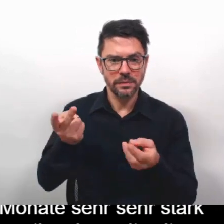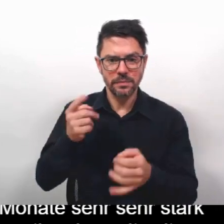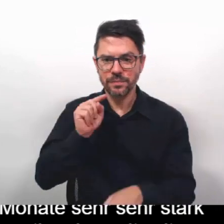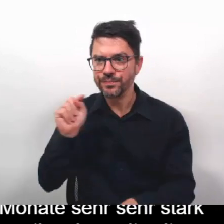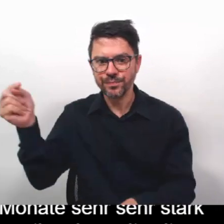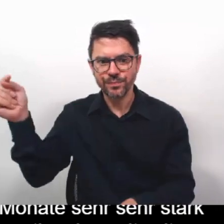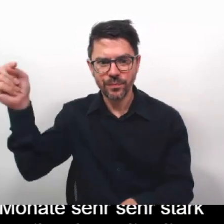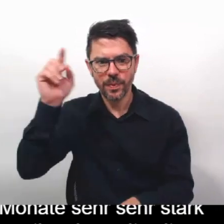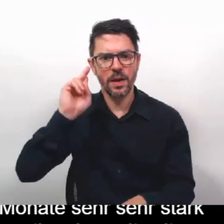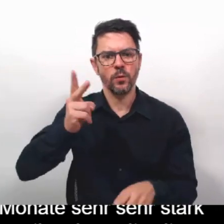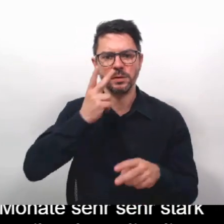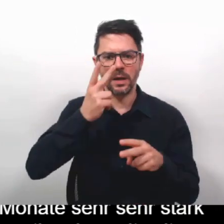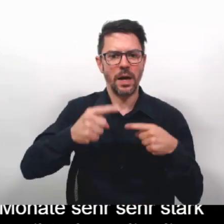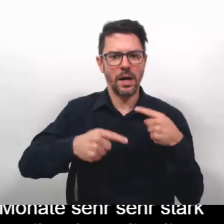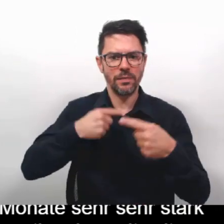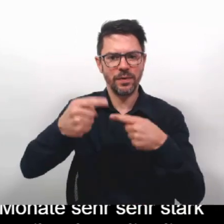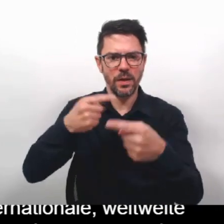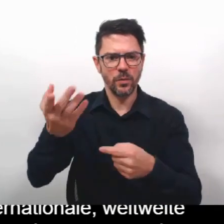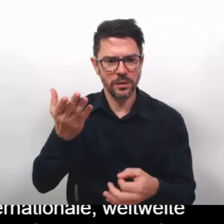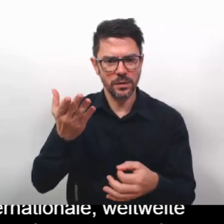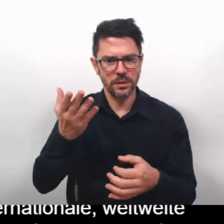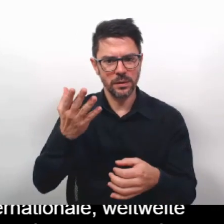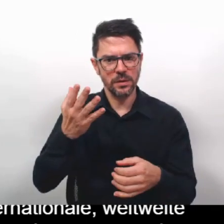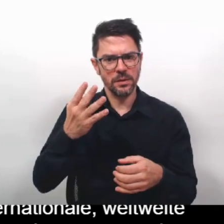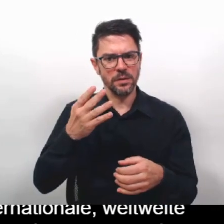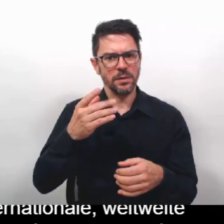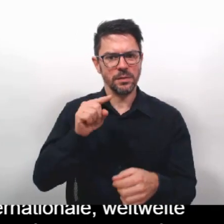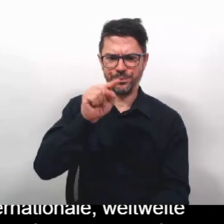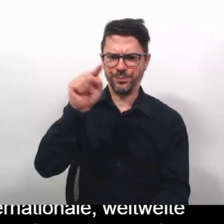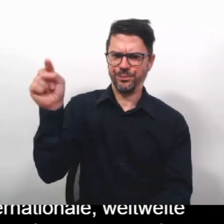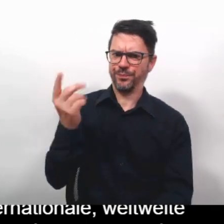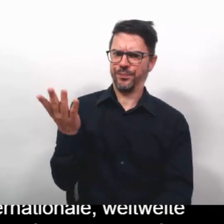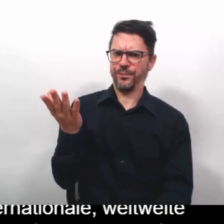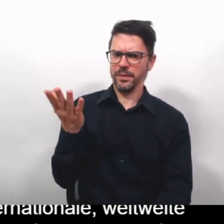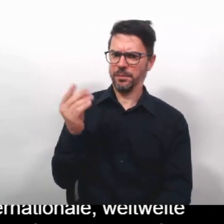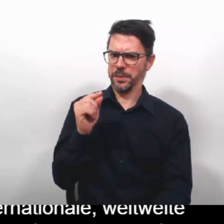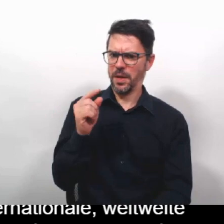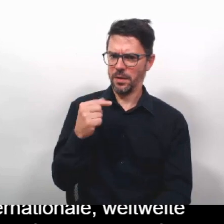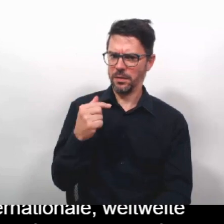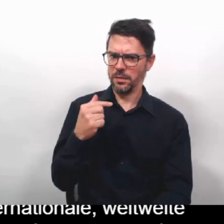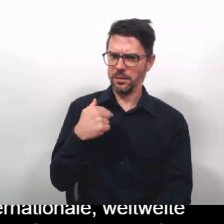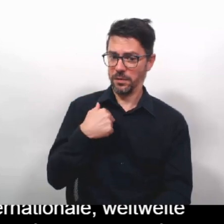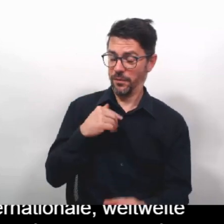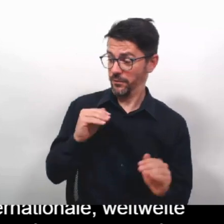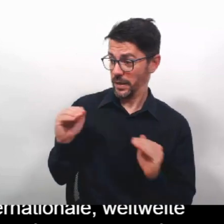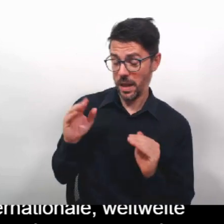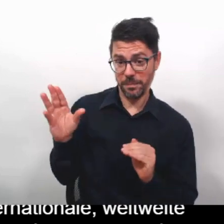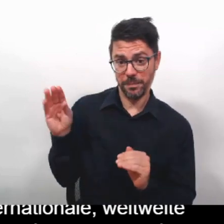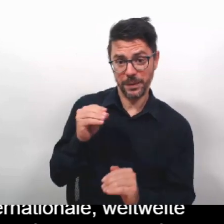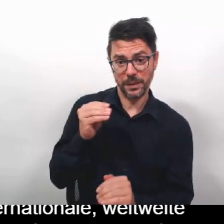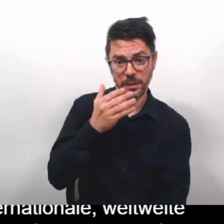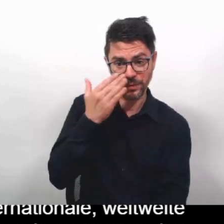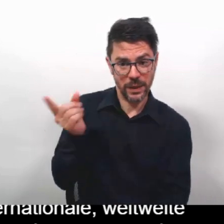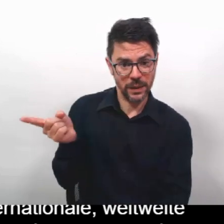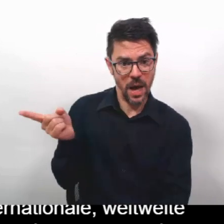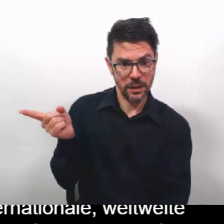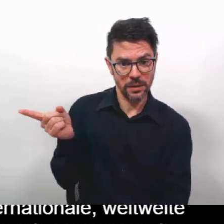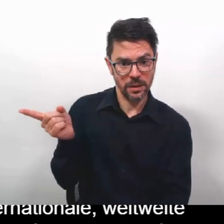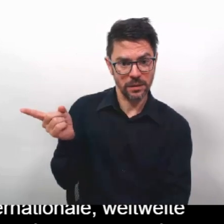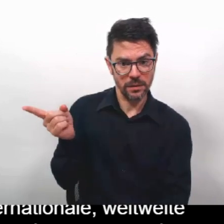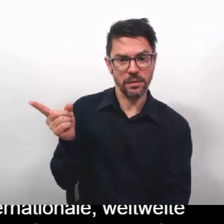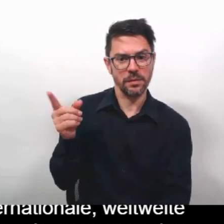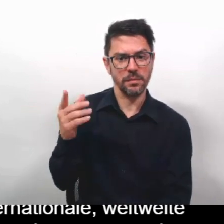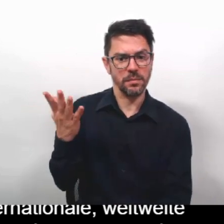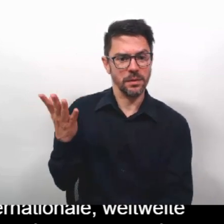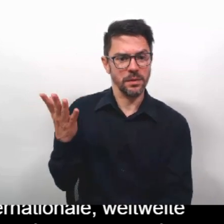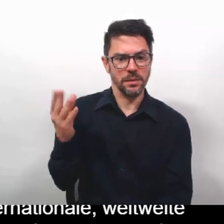heller gefärbt sind. Was nicht heißt, dass wir uns ausruhen dürfen, sondern was genau das heißt, was die Ministerpräsidenten letzte Woche besprochen, beschlossen haben mit